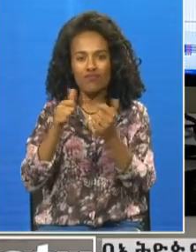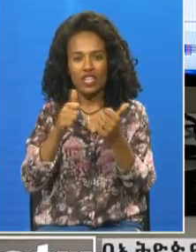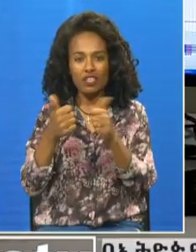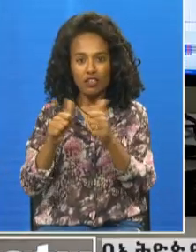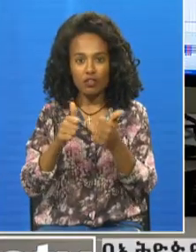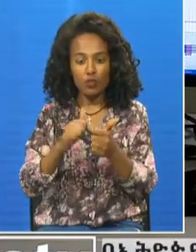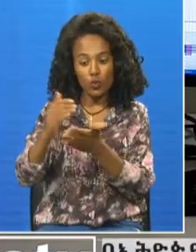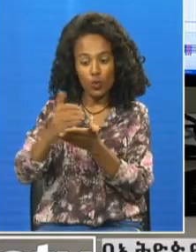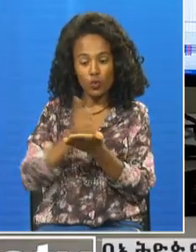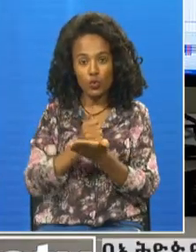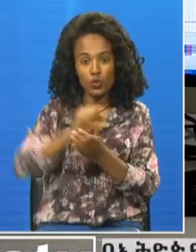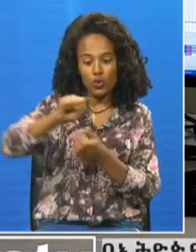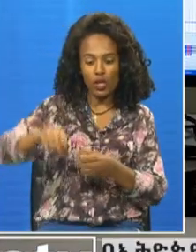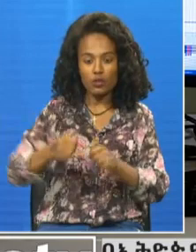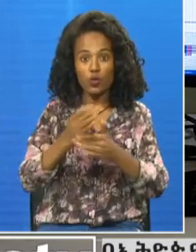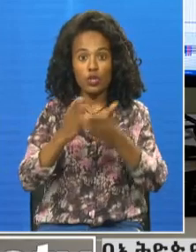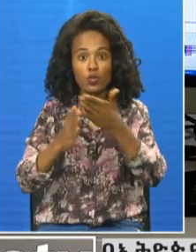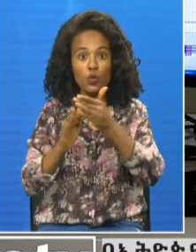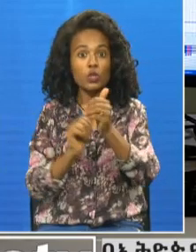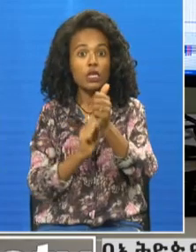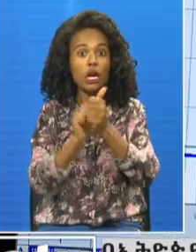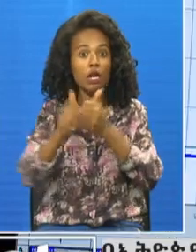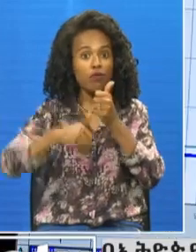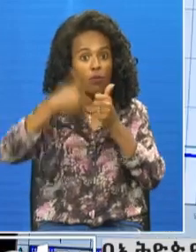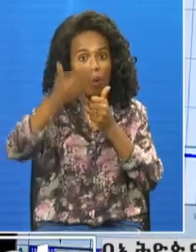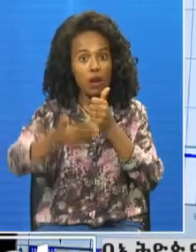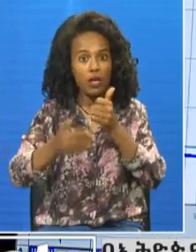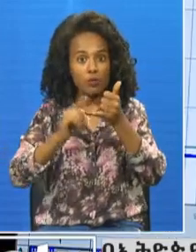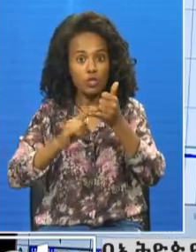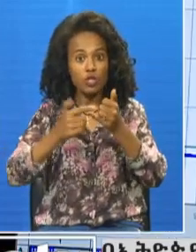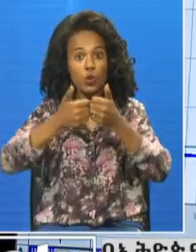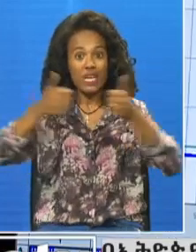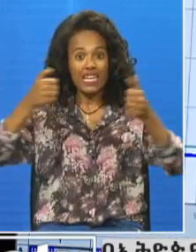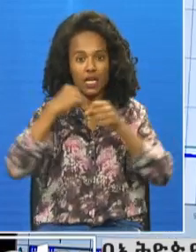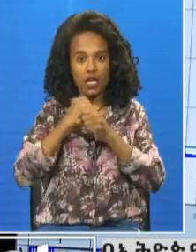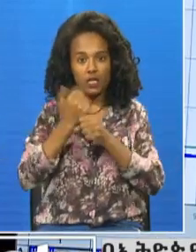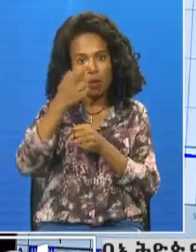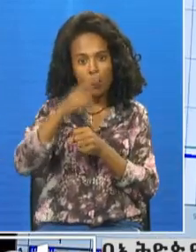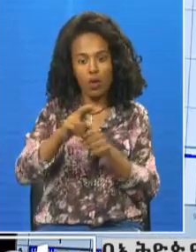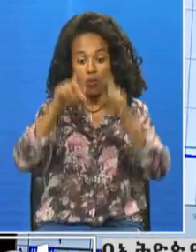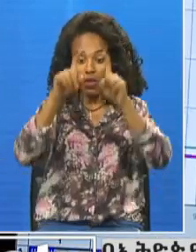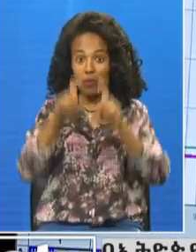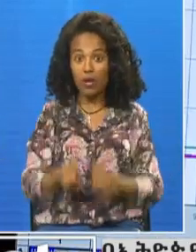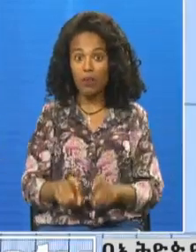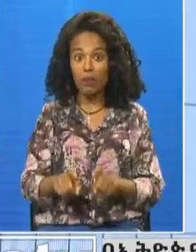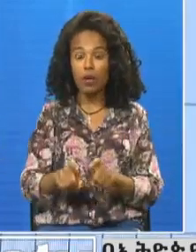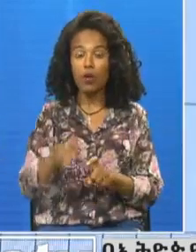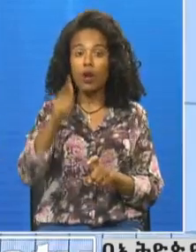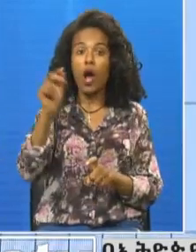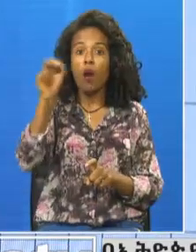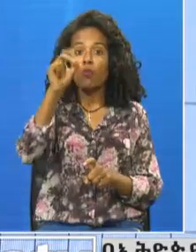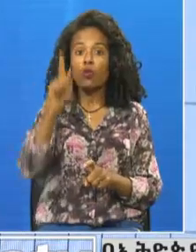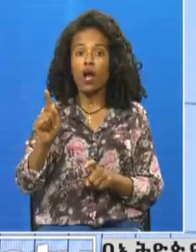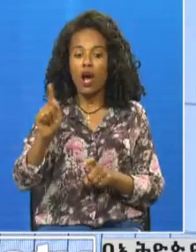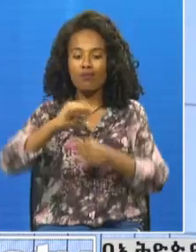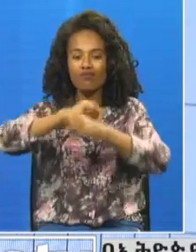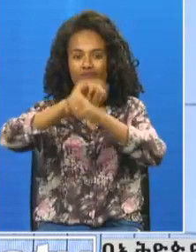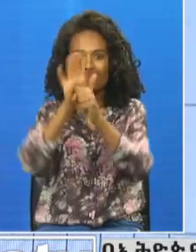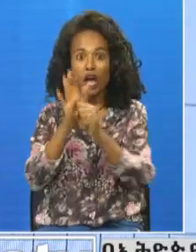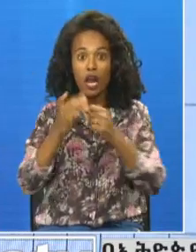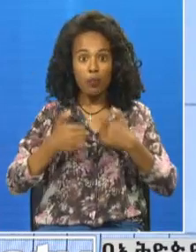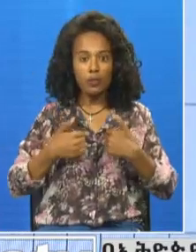ይሄ እንደ ኢትዮጵያ ሳይሆን እንደ አህጉር አንድ ያለን ሪሶርስ ነው። እኛ ሁሉ ወደፊት ቅዳችን